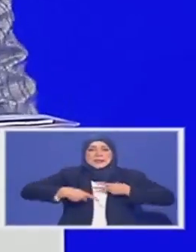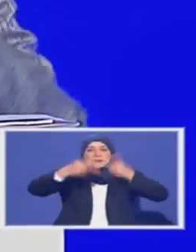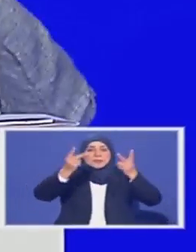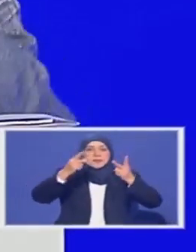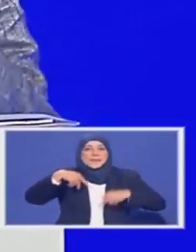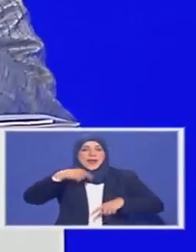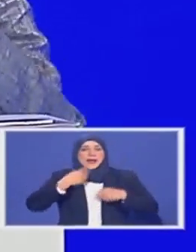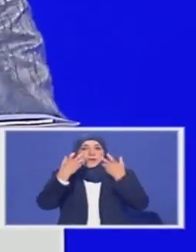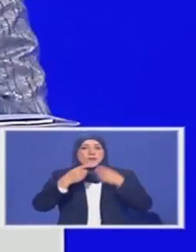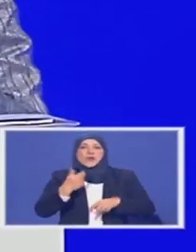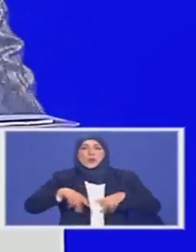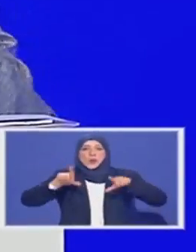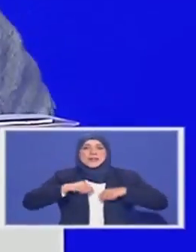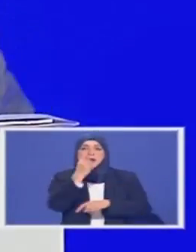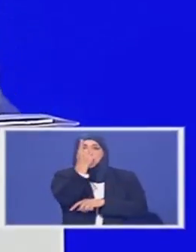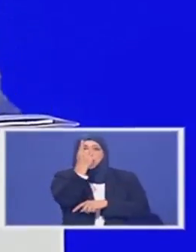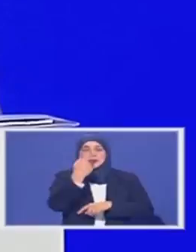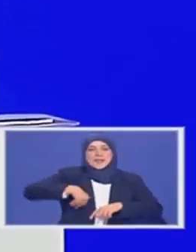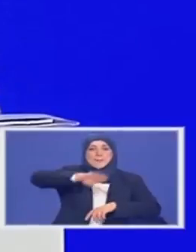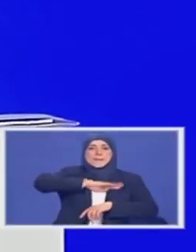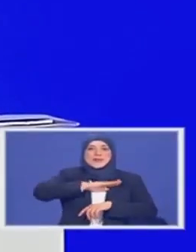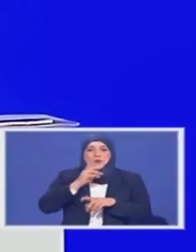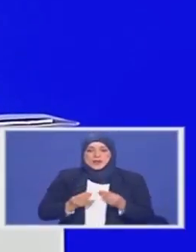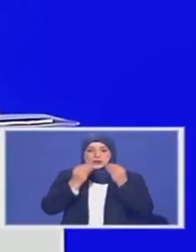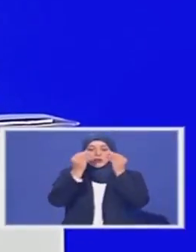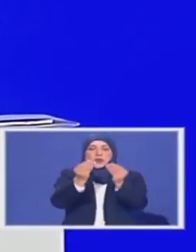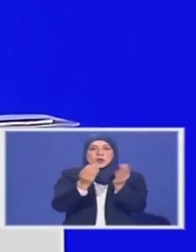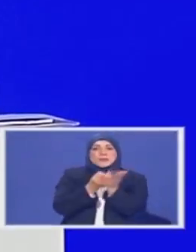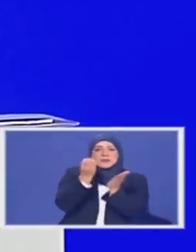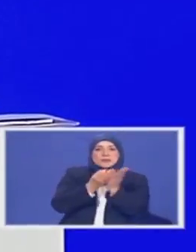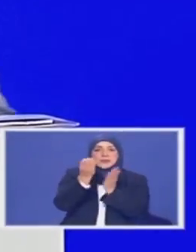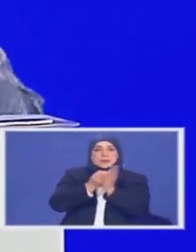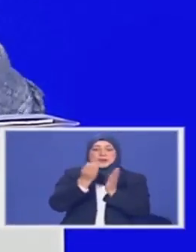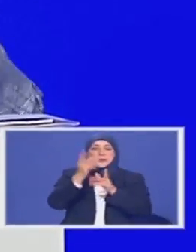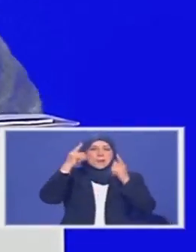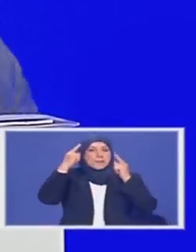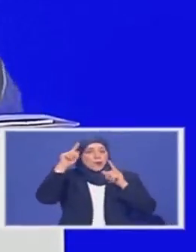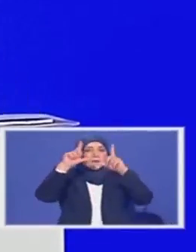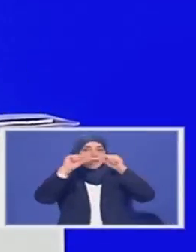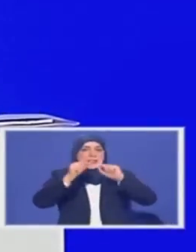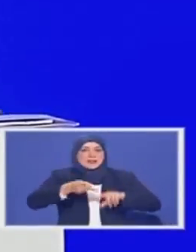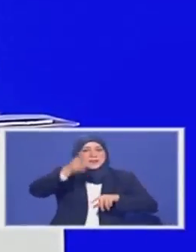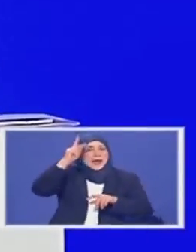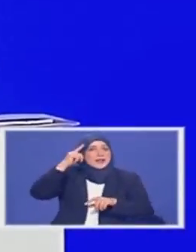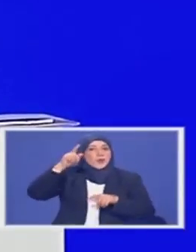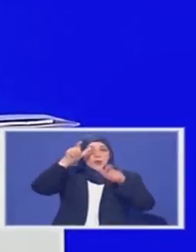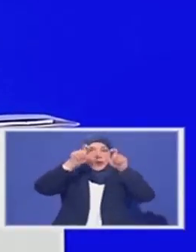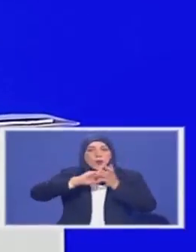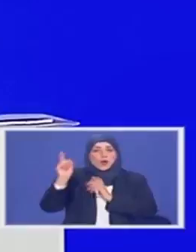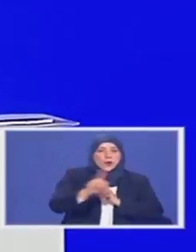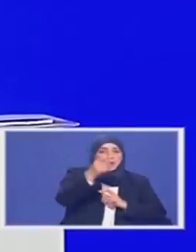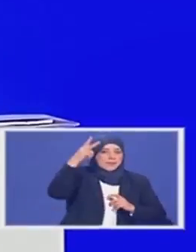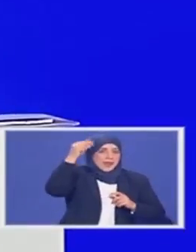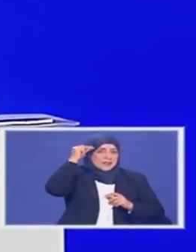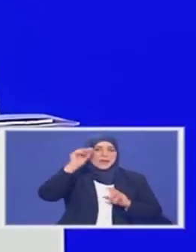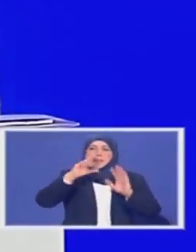الإشراف، وهي اللي باش تعطي المصادقة باش تكون معناها كازيمون سيستيماتيك